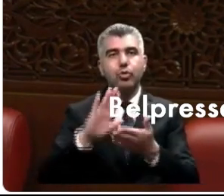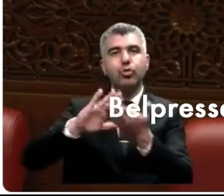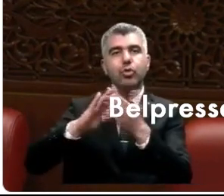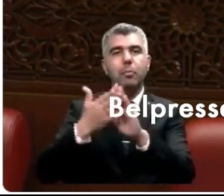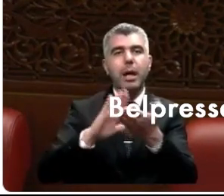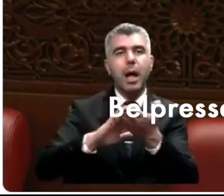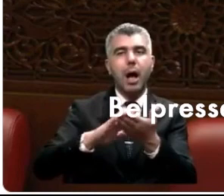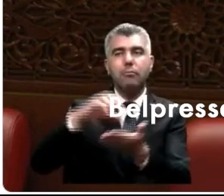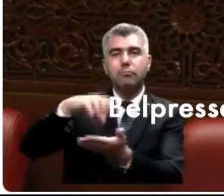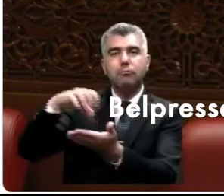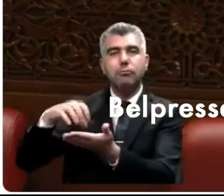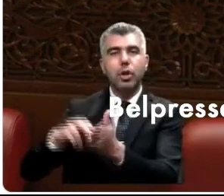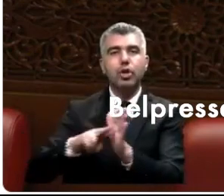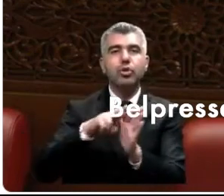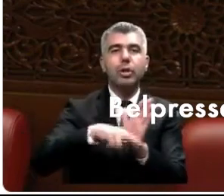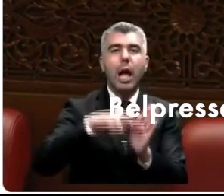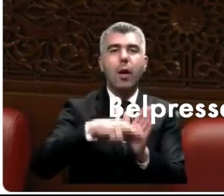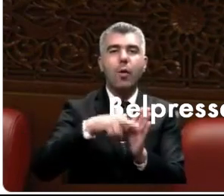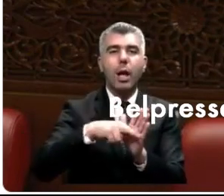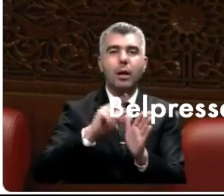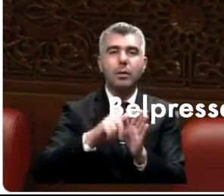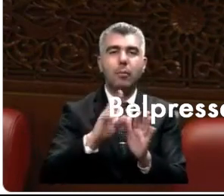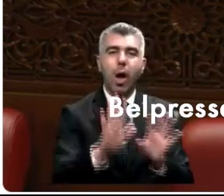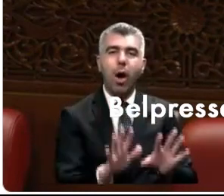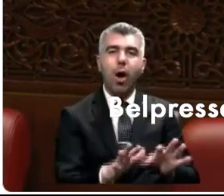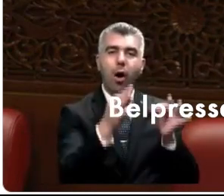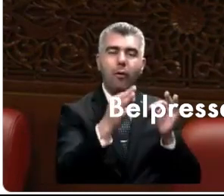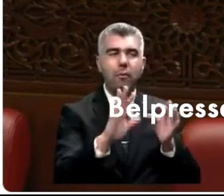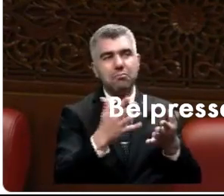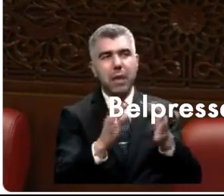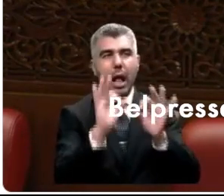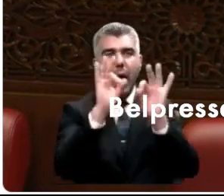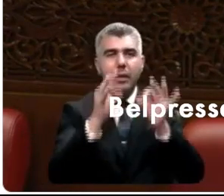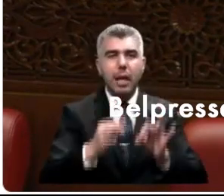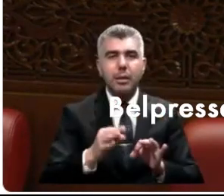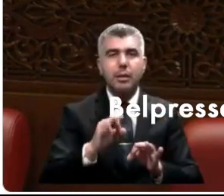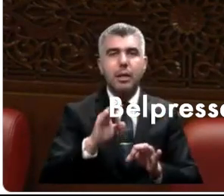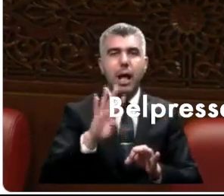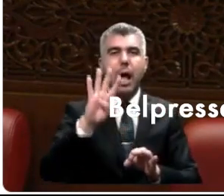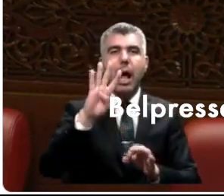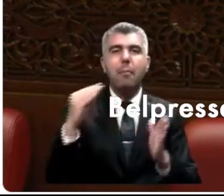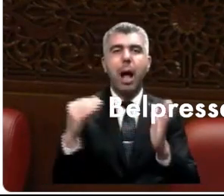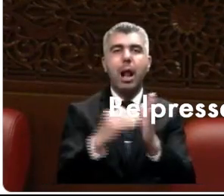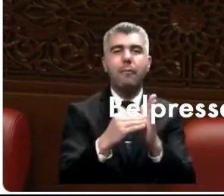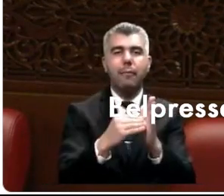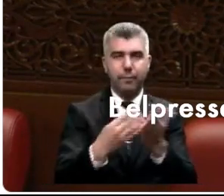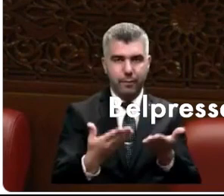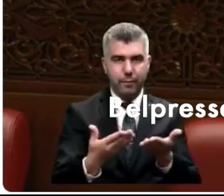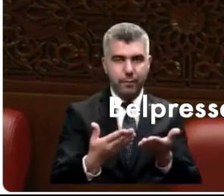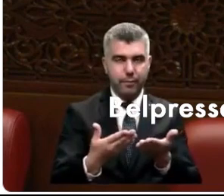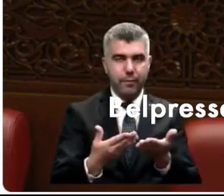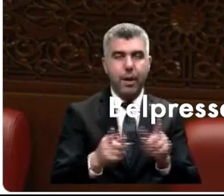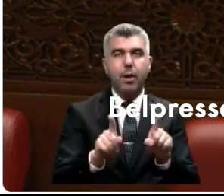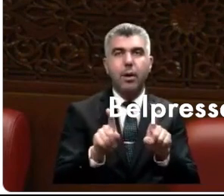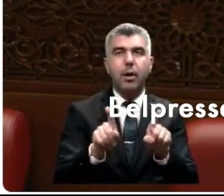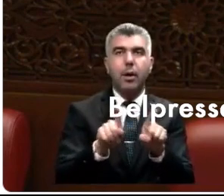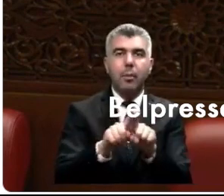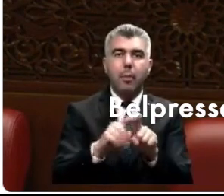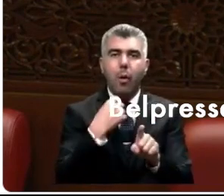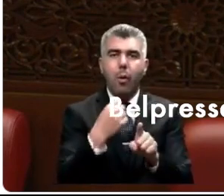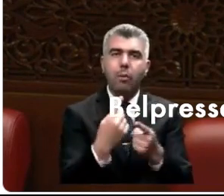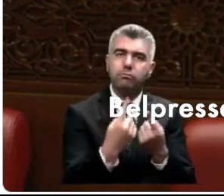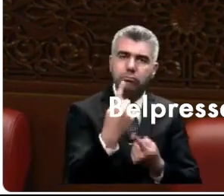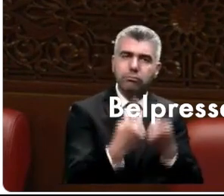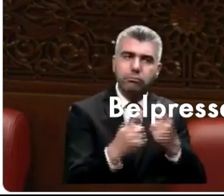محليه لهد الشباب اللي خرجوا من هذ البرامج العدد ديالهم تقريبا 4000 باش باش باش ولو انتهت يعني